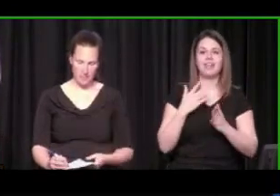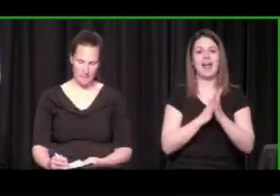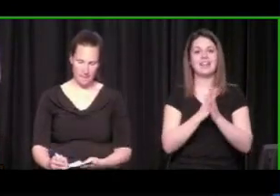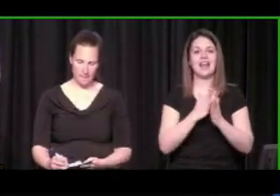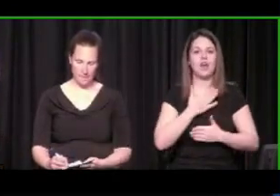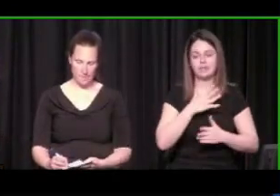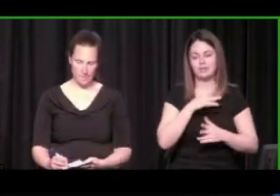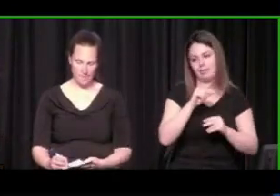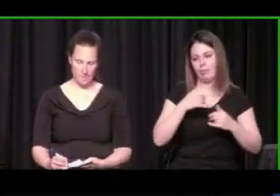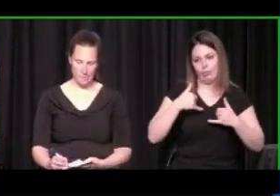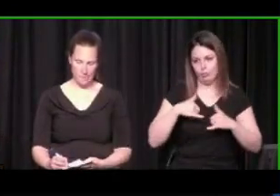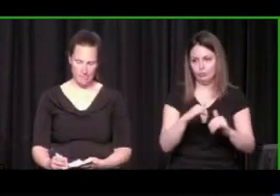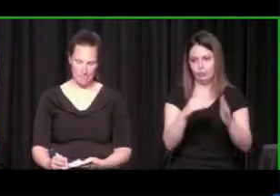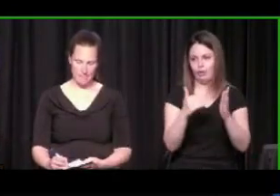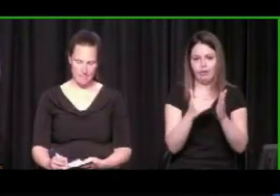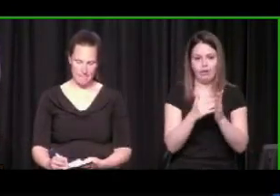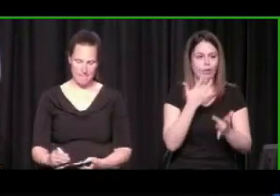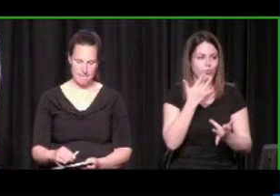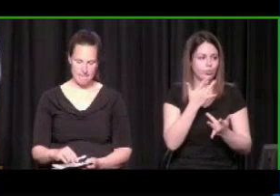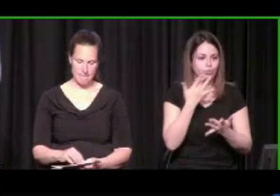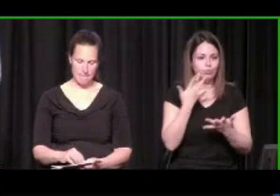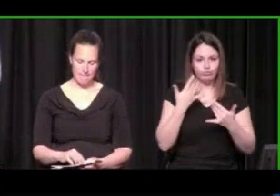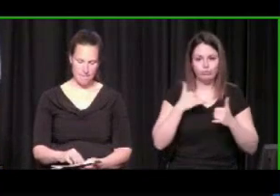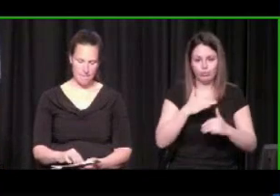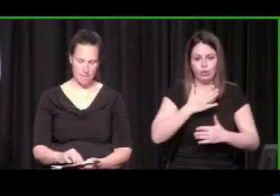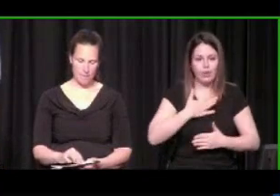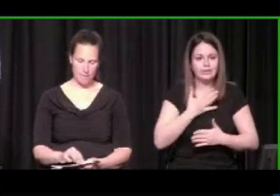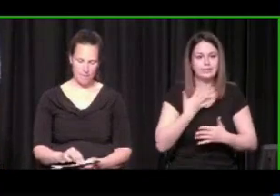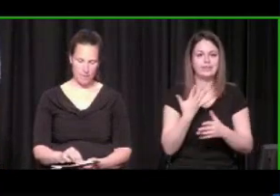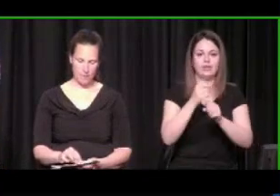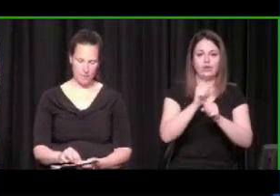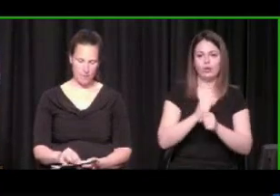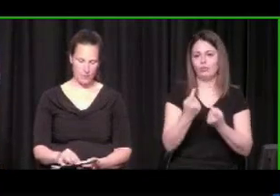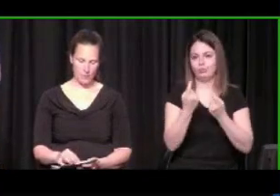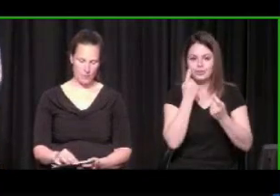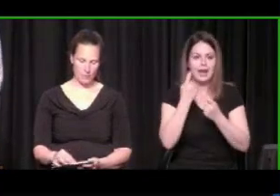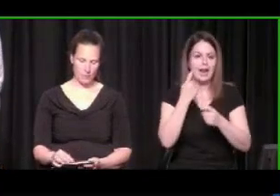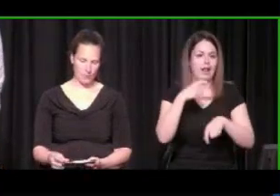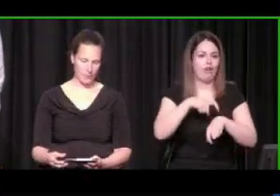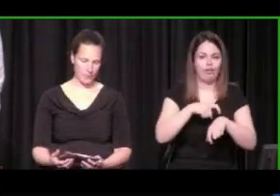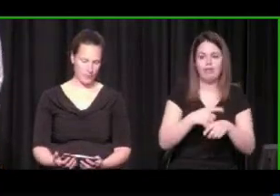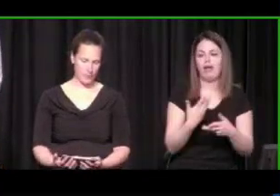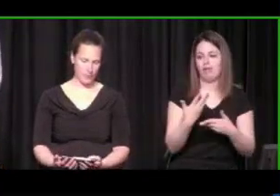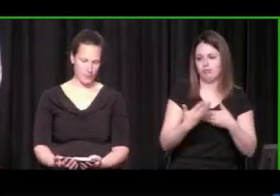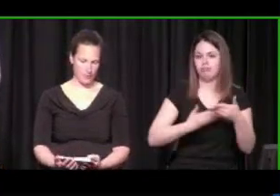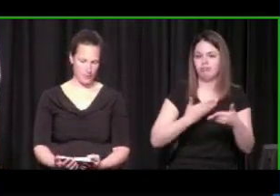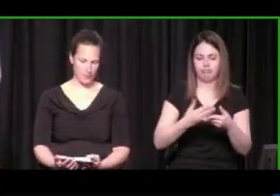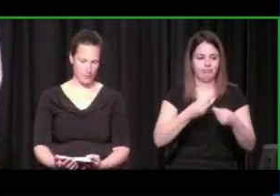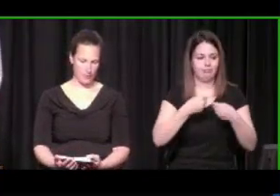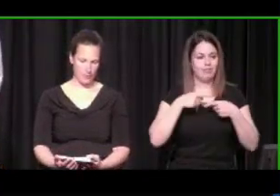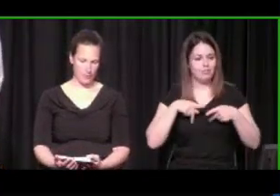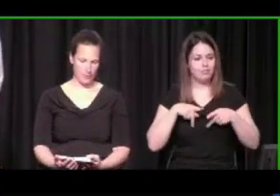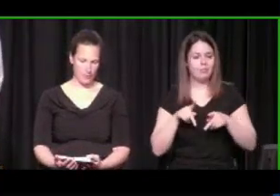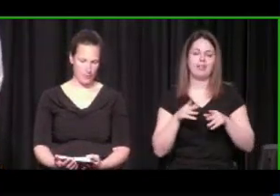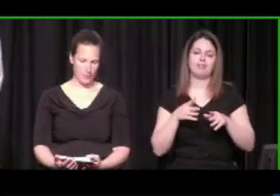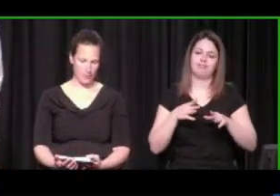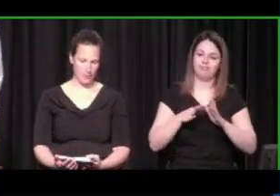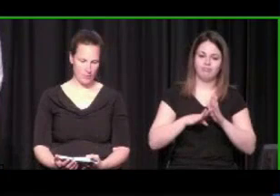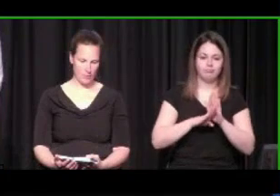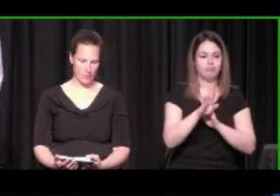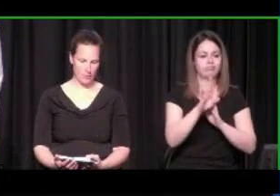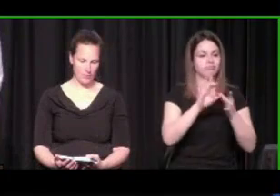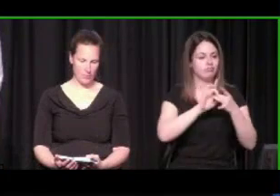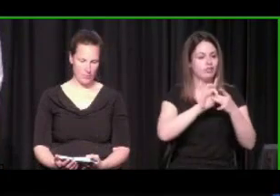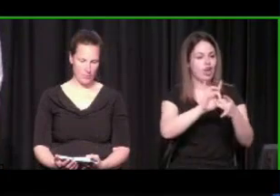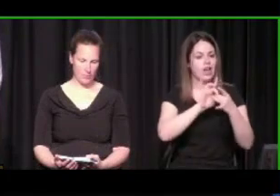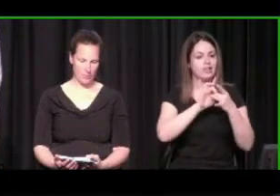activités de loisirs ou encore cette idée-là d'avoir une occupation du temps qui va être intéressante aussi puis qui va permettre de développer des relations, des